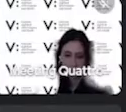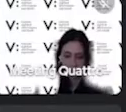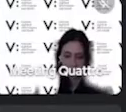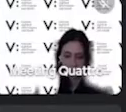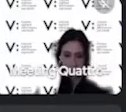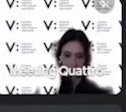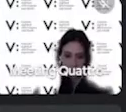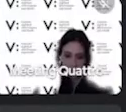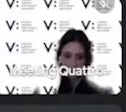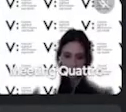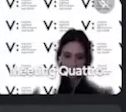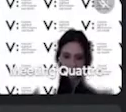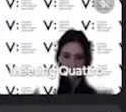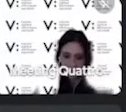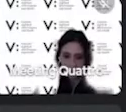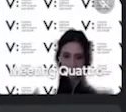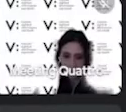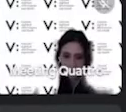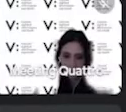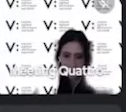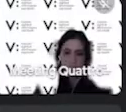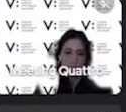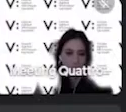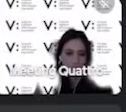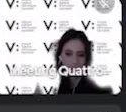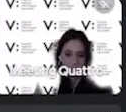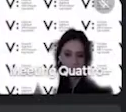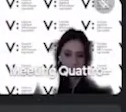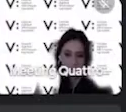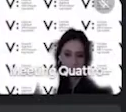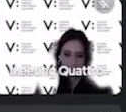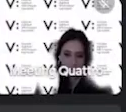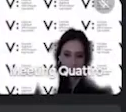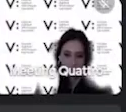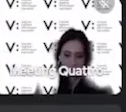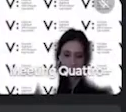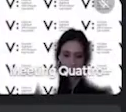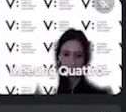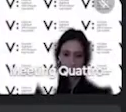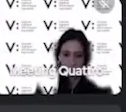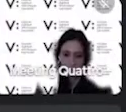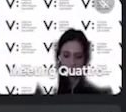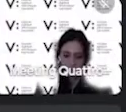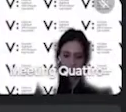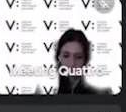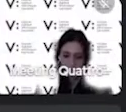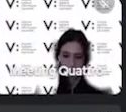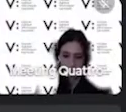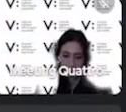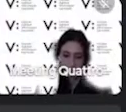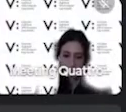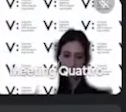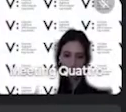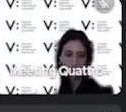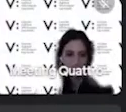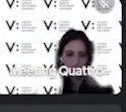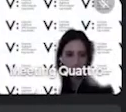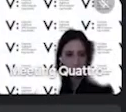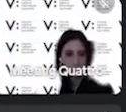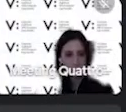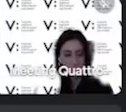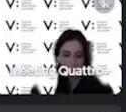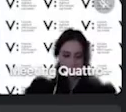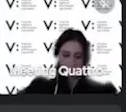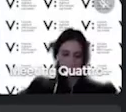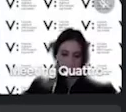Allora, andare, leggo l'altra domanda qui nella chat, sarà sufficiente, come vi ho detto prima,